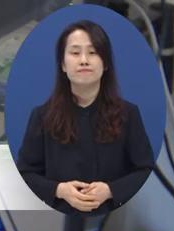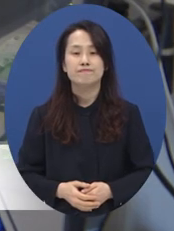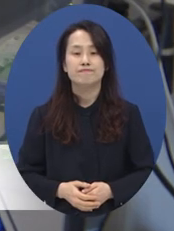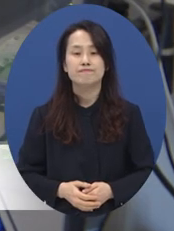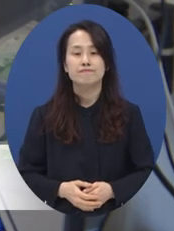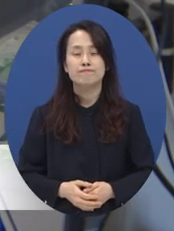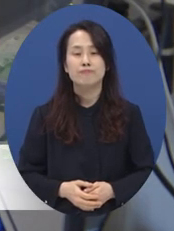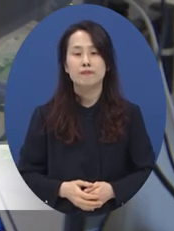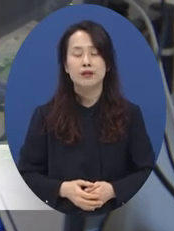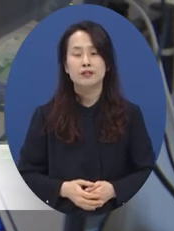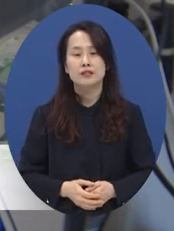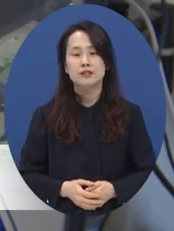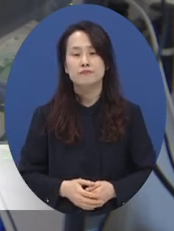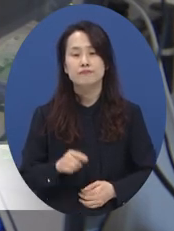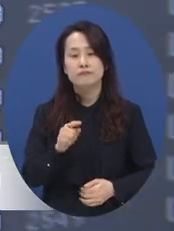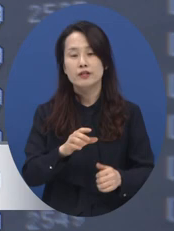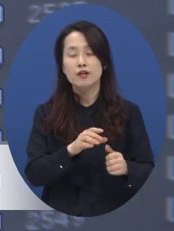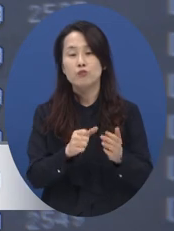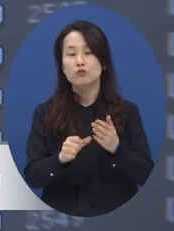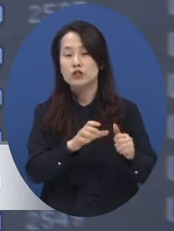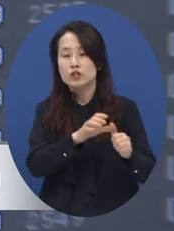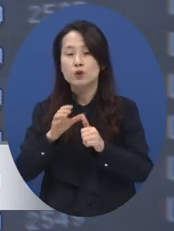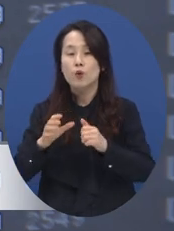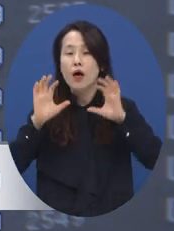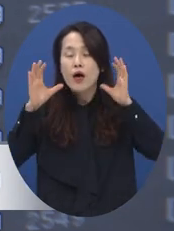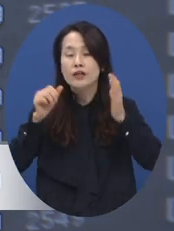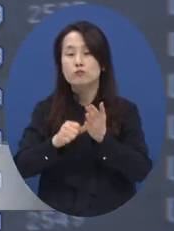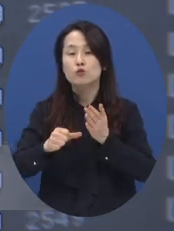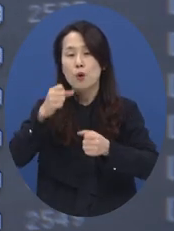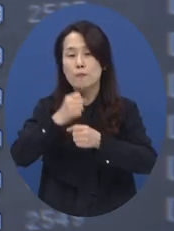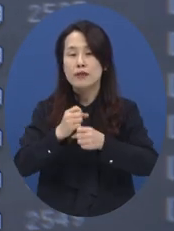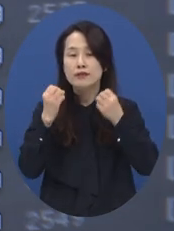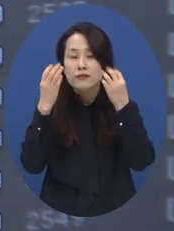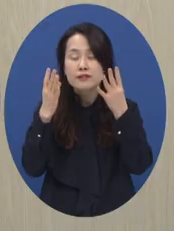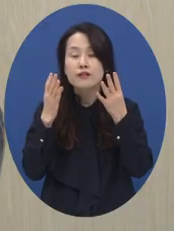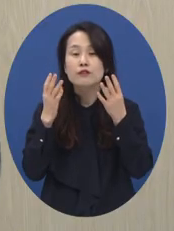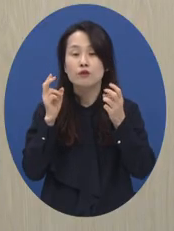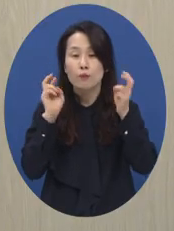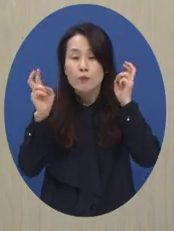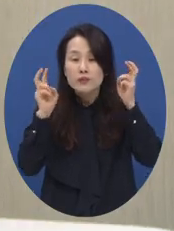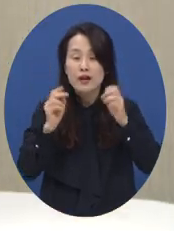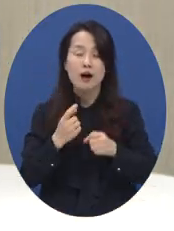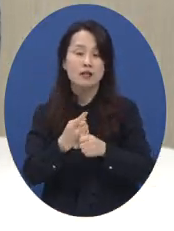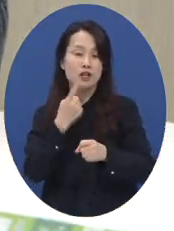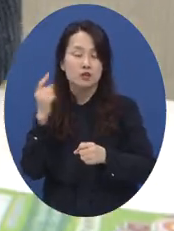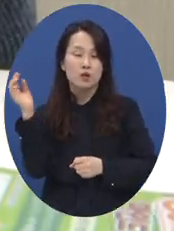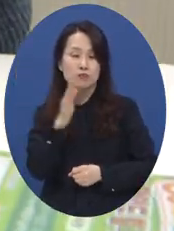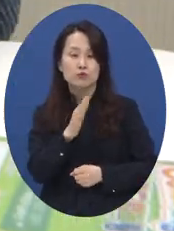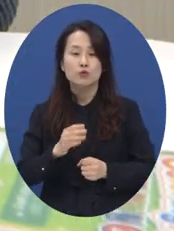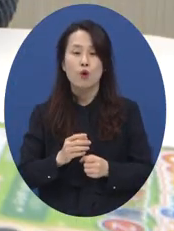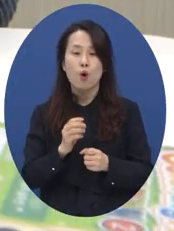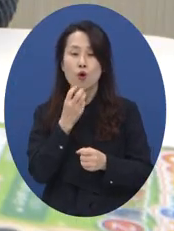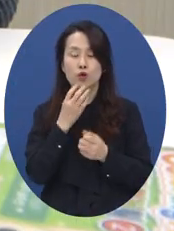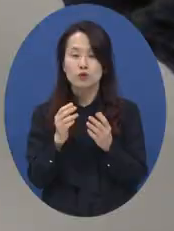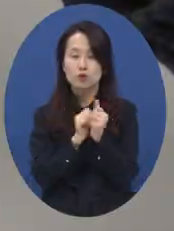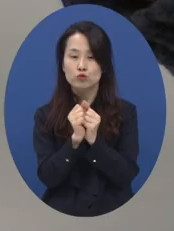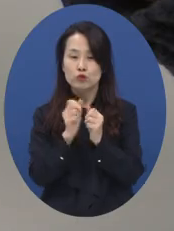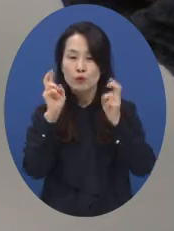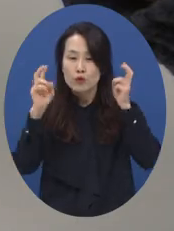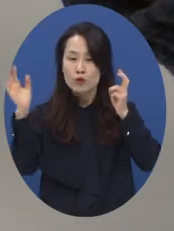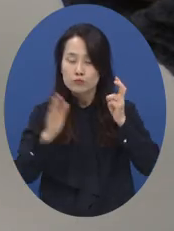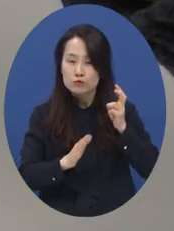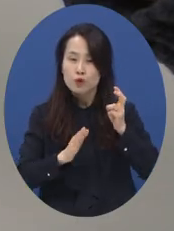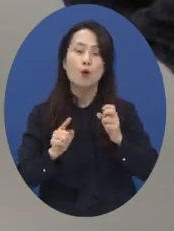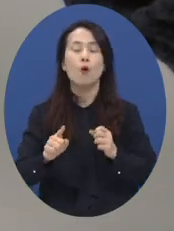증강현실 소프트웨어를 활용한 아동 교구를 자작하는 신생 기업 입니다 지난해부터 경기도 주식회사 로부터 온